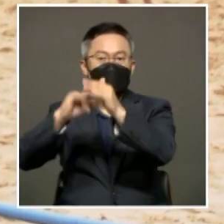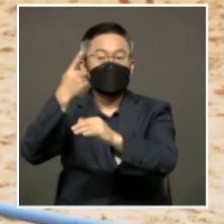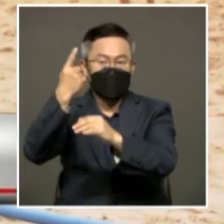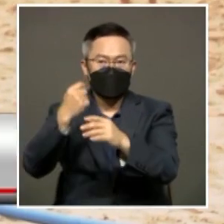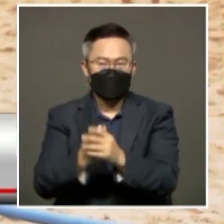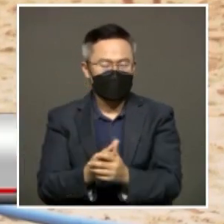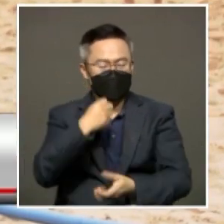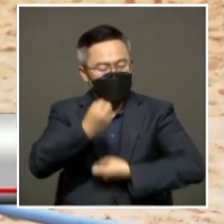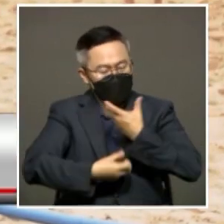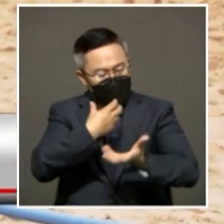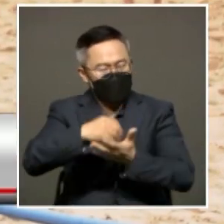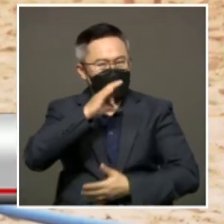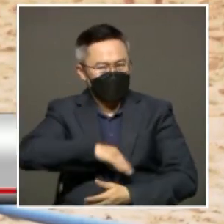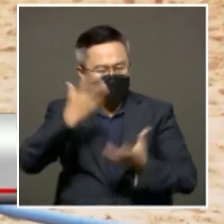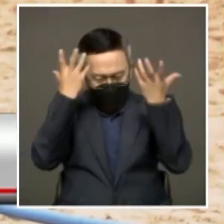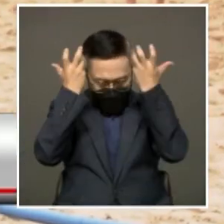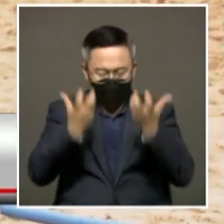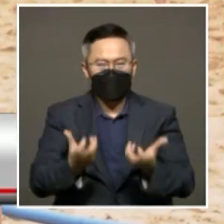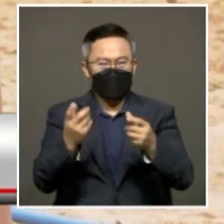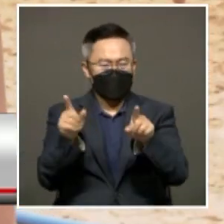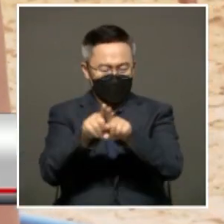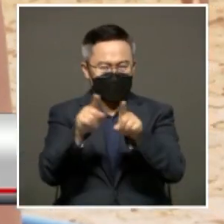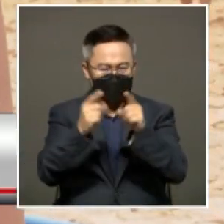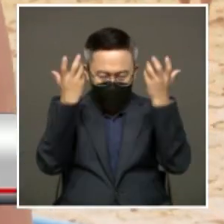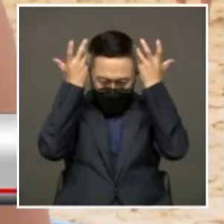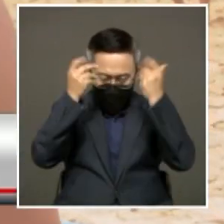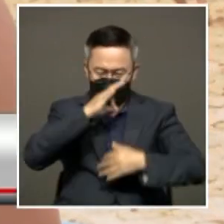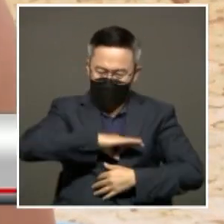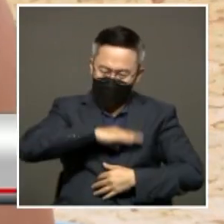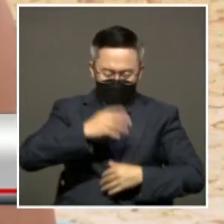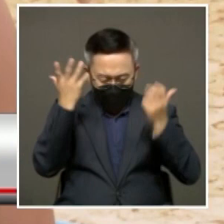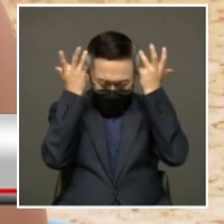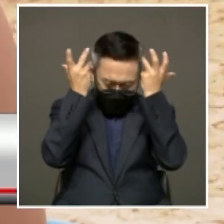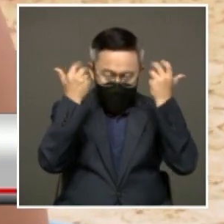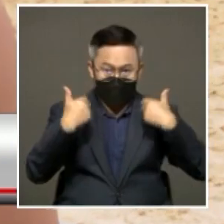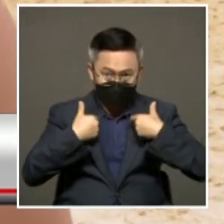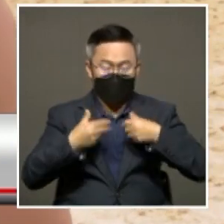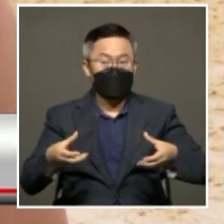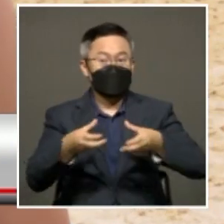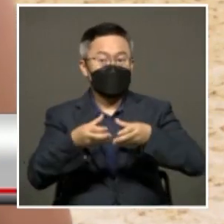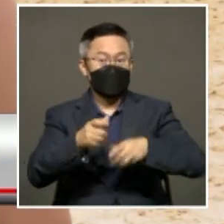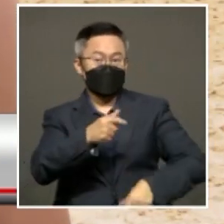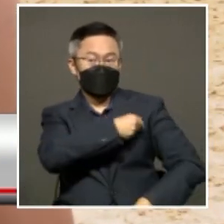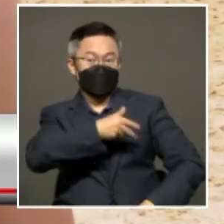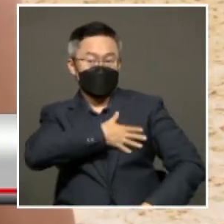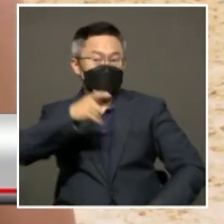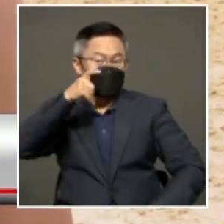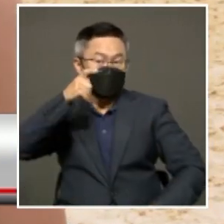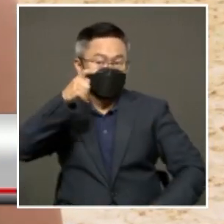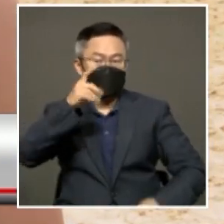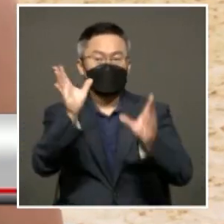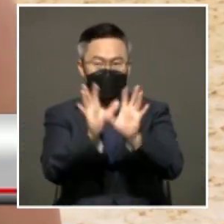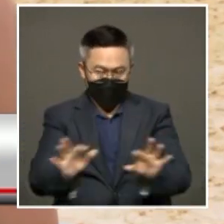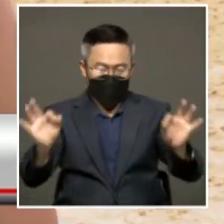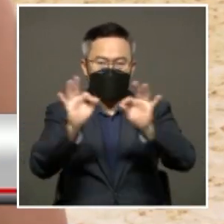ากขึ้นค่ะพอยิ่งขึ้นมาเล่นชุดใหญ่เนี่ยความกดดันทั้งพี่ในทีมทั้งสถานการณ์หรือว่า